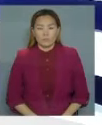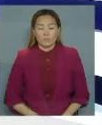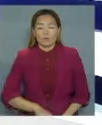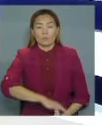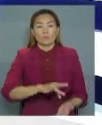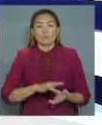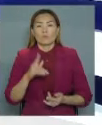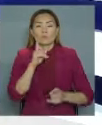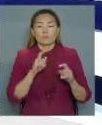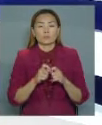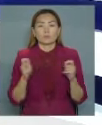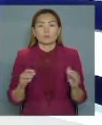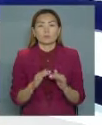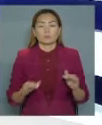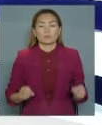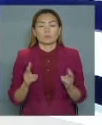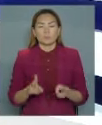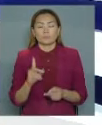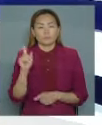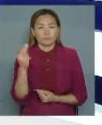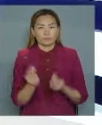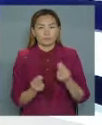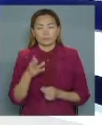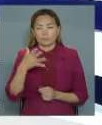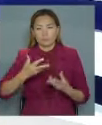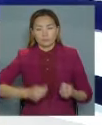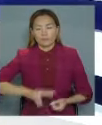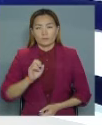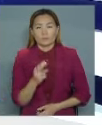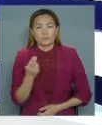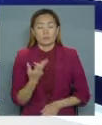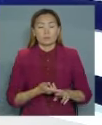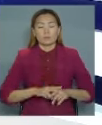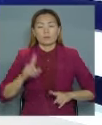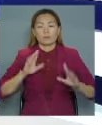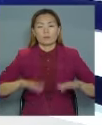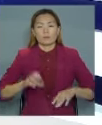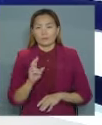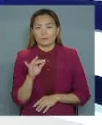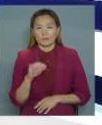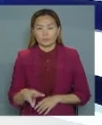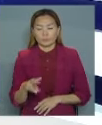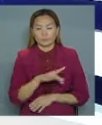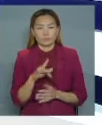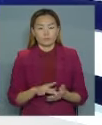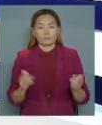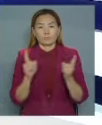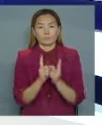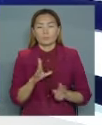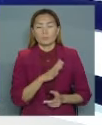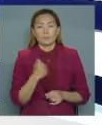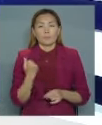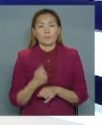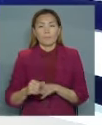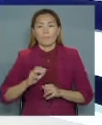В Атырау прошел форум «Одаренные дети. Интеллектуальное будущее нации». В рамках форума аким области Серик Шапкенов встретился с